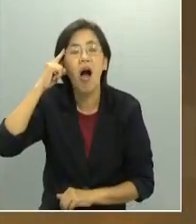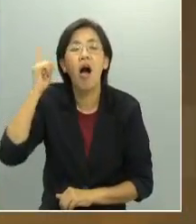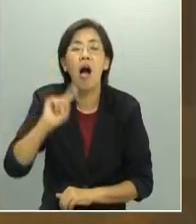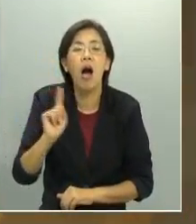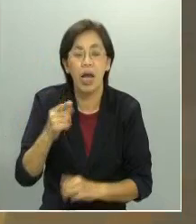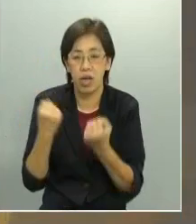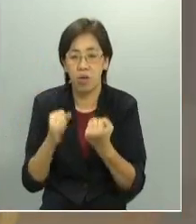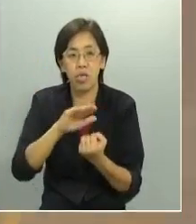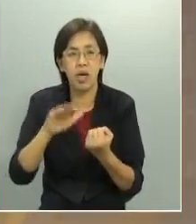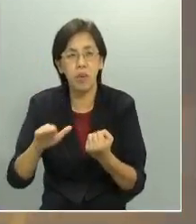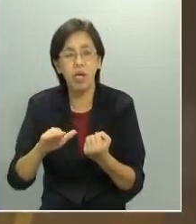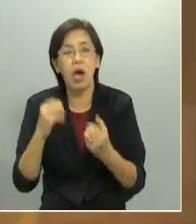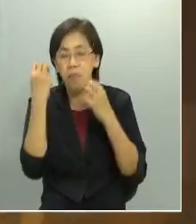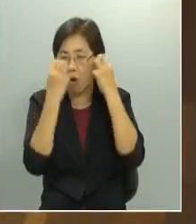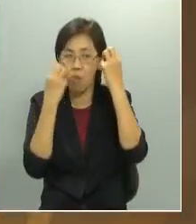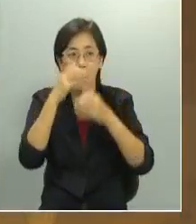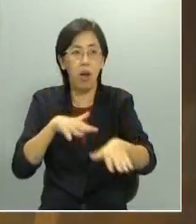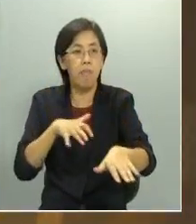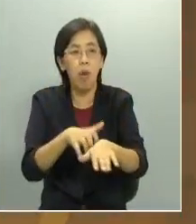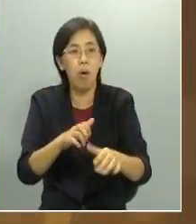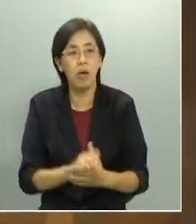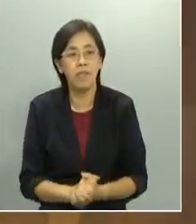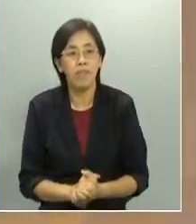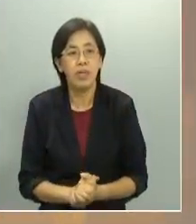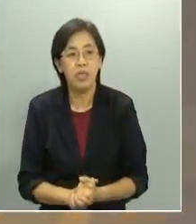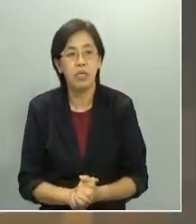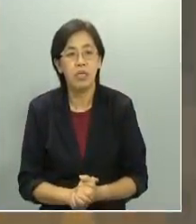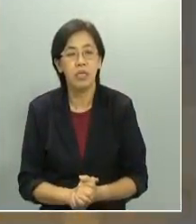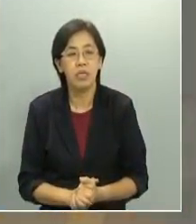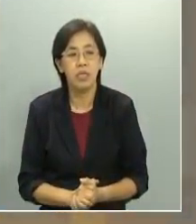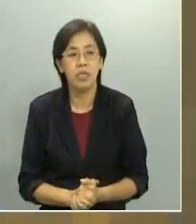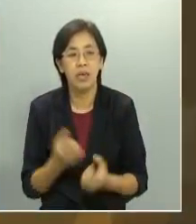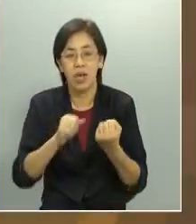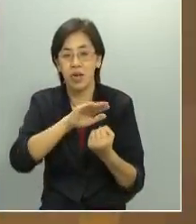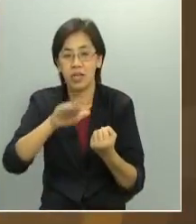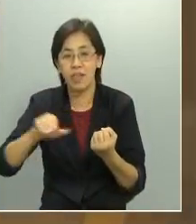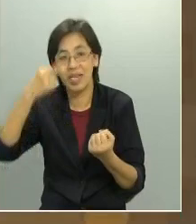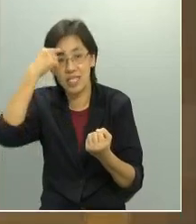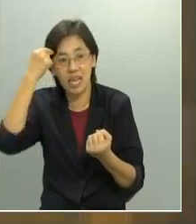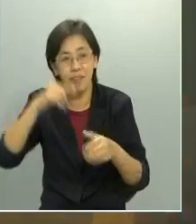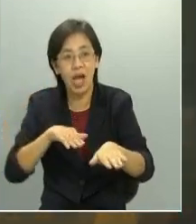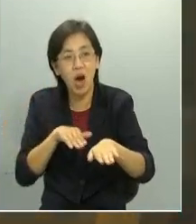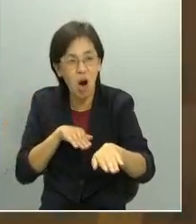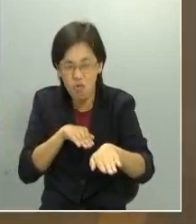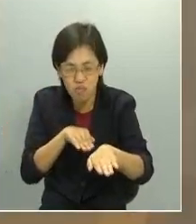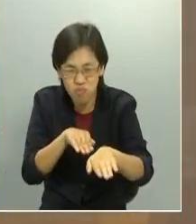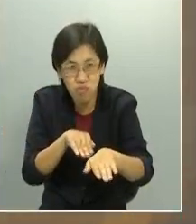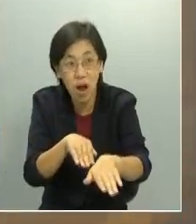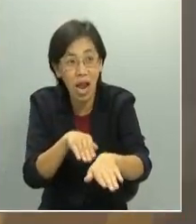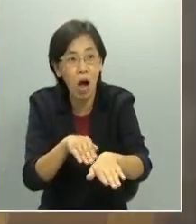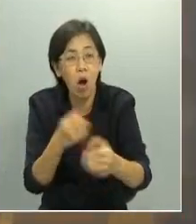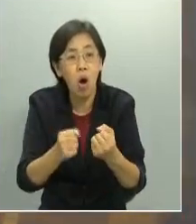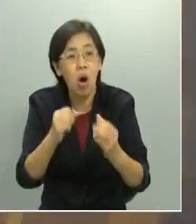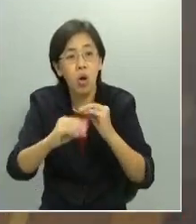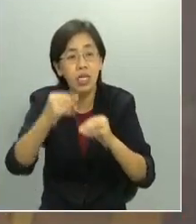คนขับเมาอย่างหนักค่ะ นี่คือคันแรกเนี่ยกระบะสีดำคันนี ้ค่ะ ไล่กวดรถเก๋งสีดำรถเก๋งสีดำเขาคงก